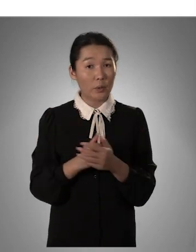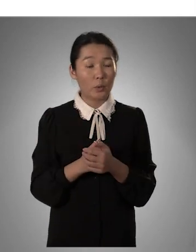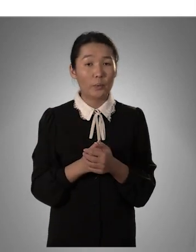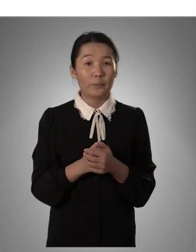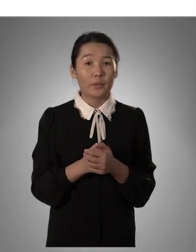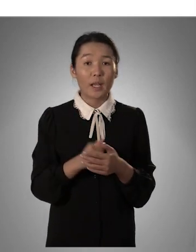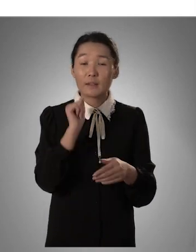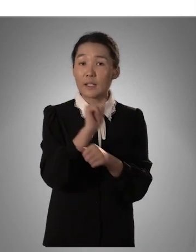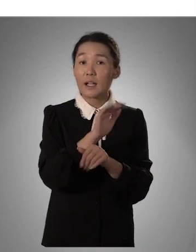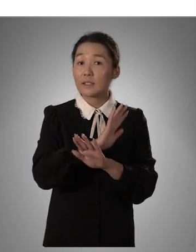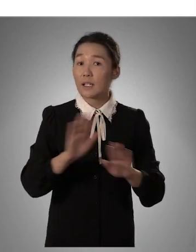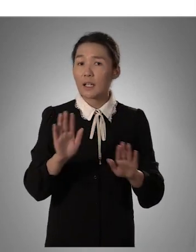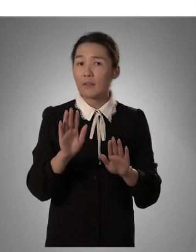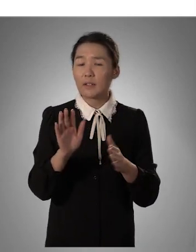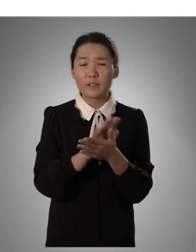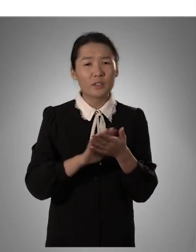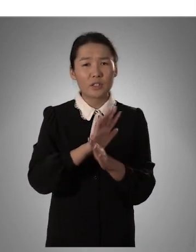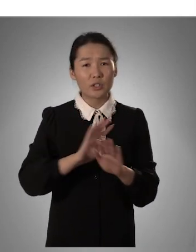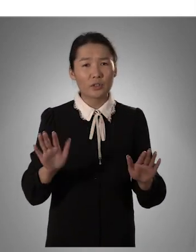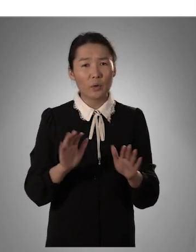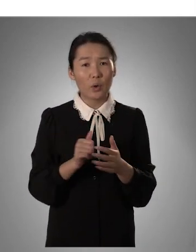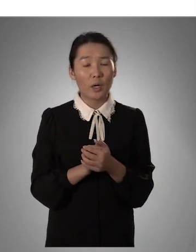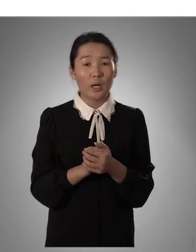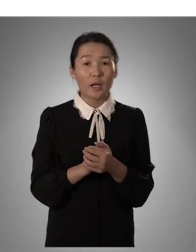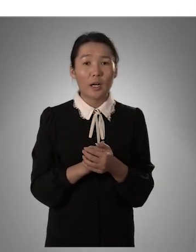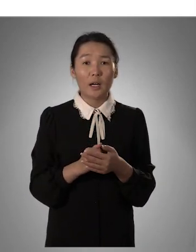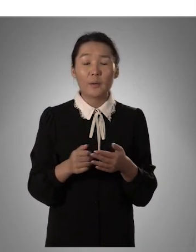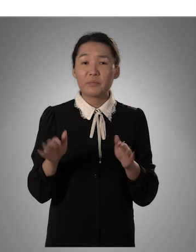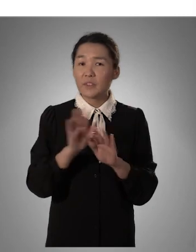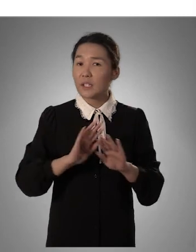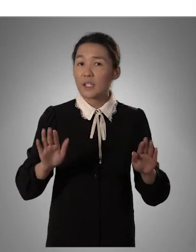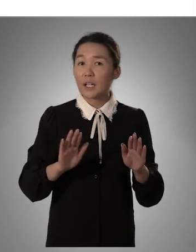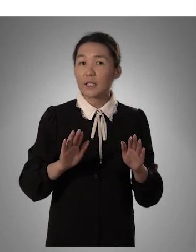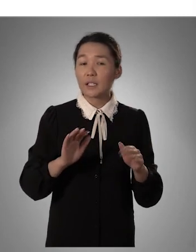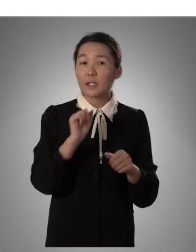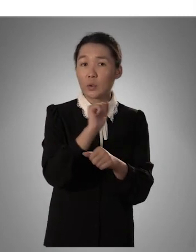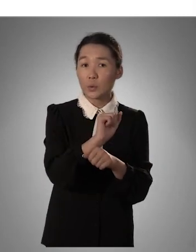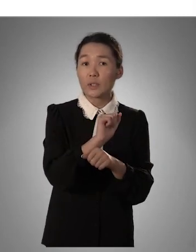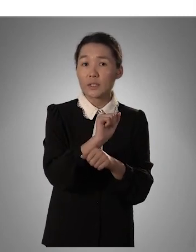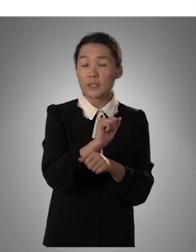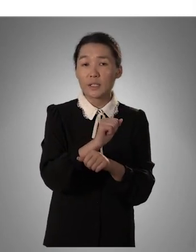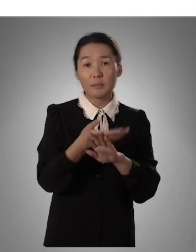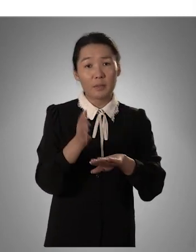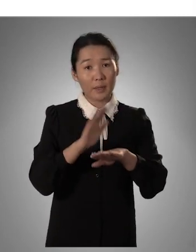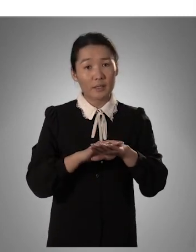останавливать никакие трудности или препятствие на достижение поставленной цели